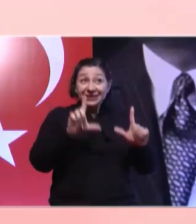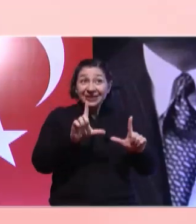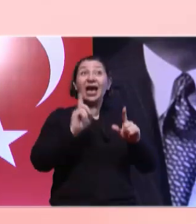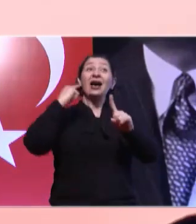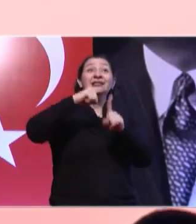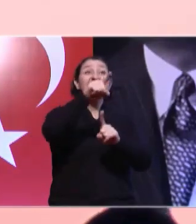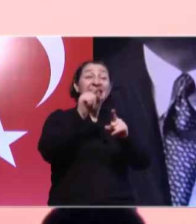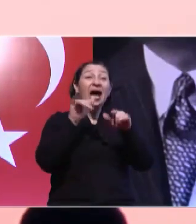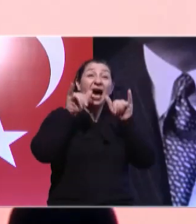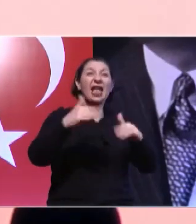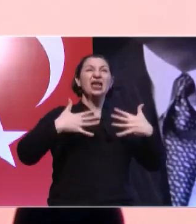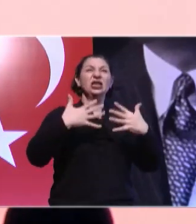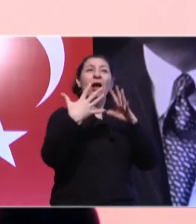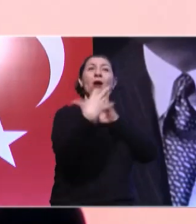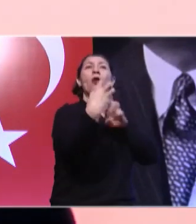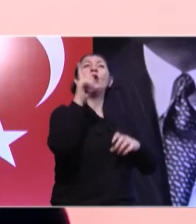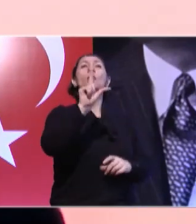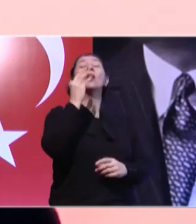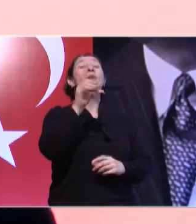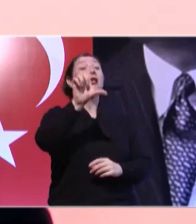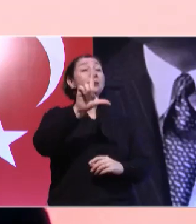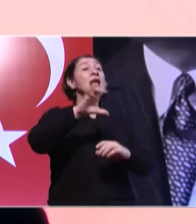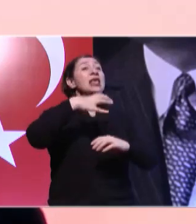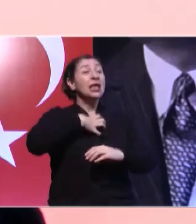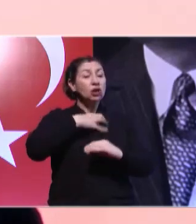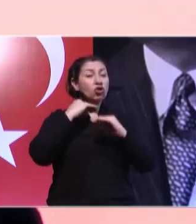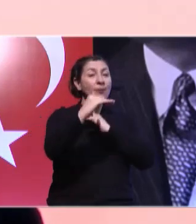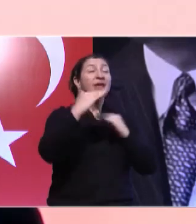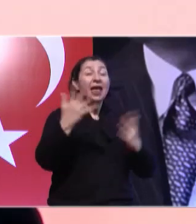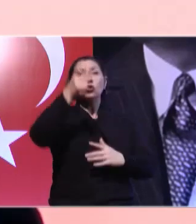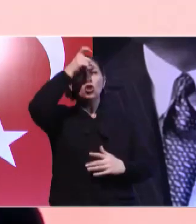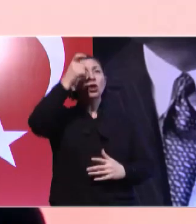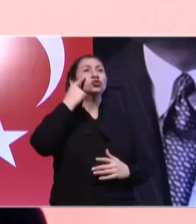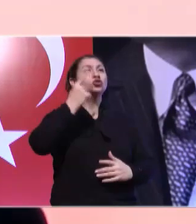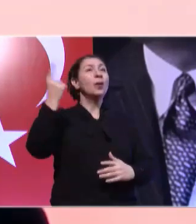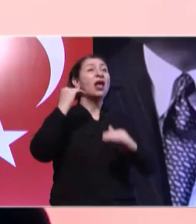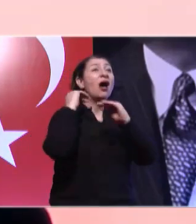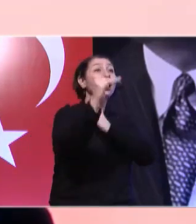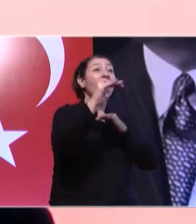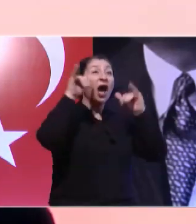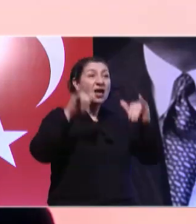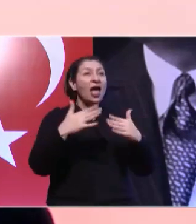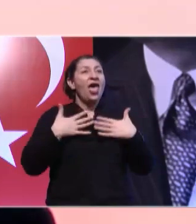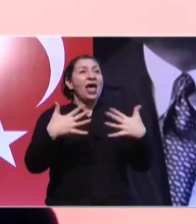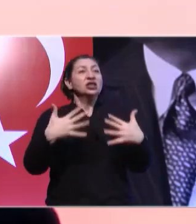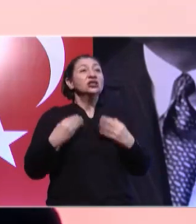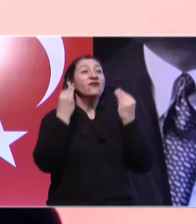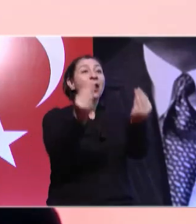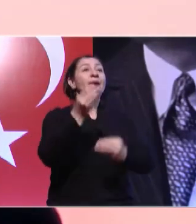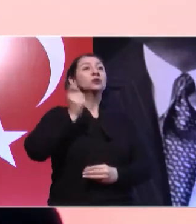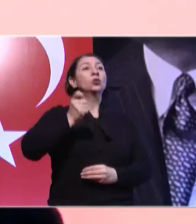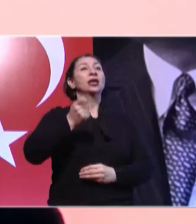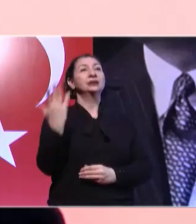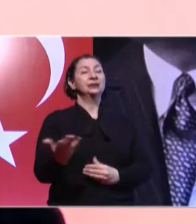zorundayız. Kendi toplumumuza, yani Türkiye Cumhuriyeti halkına aynı heyecanı yaşatmak zorundayız.